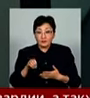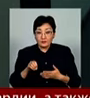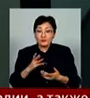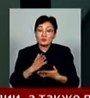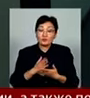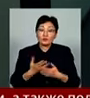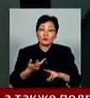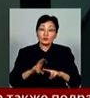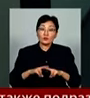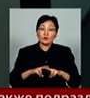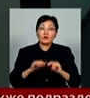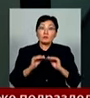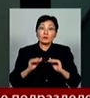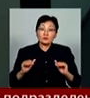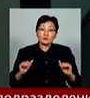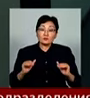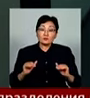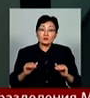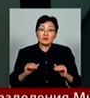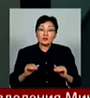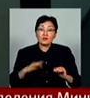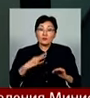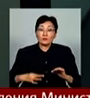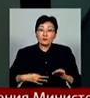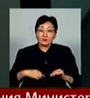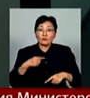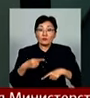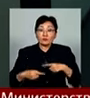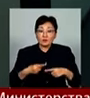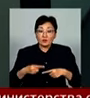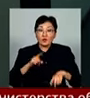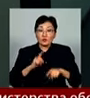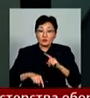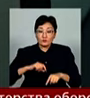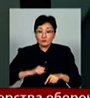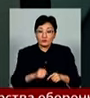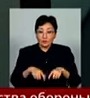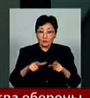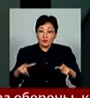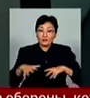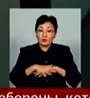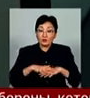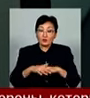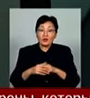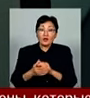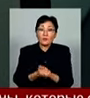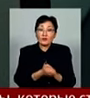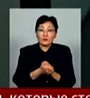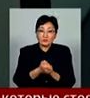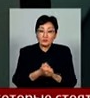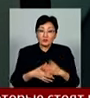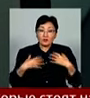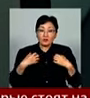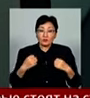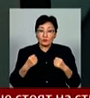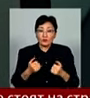Сондықтан осы балаларымыздың, немерелеріміздің, туған туысқандарымыздың, достарымыздың, халқымыздың амандығы үшін